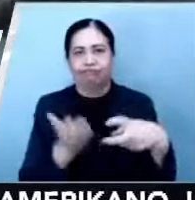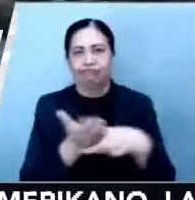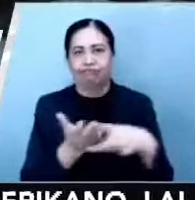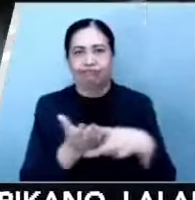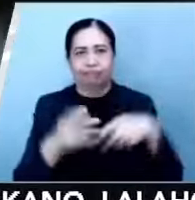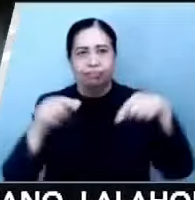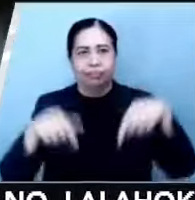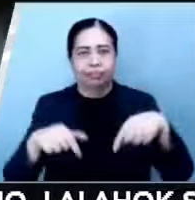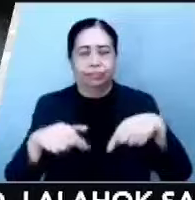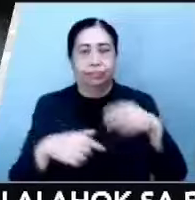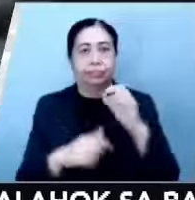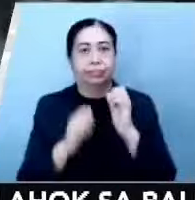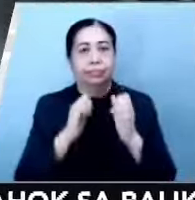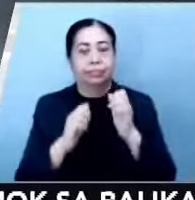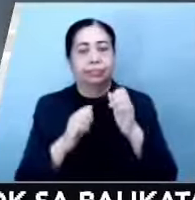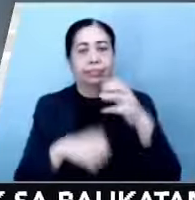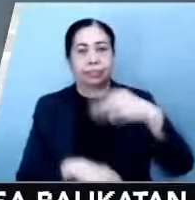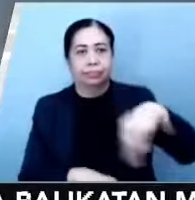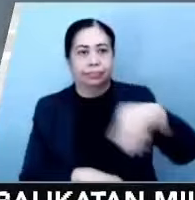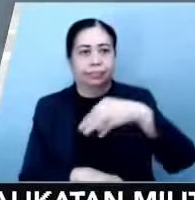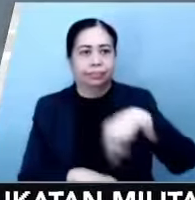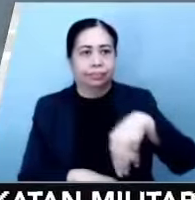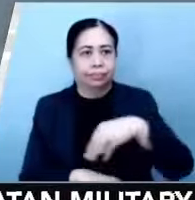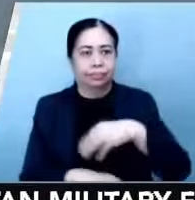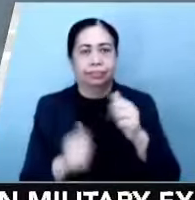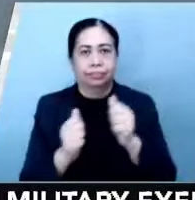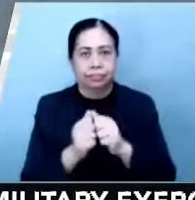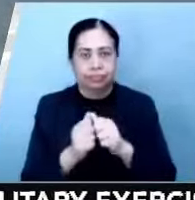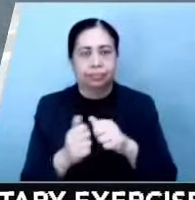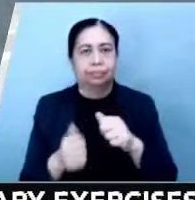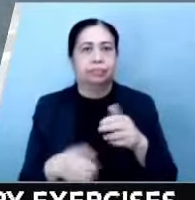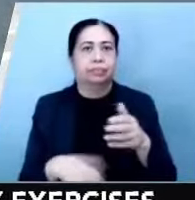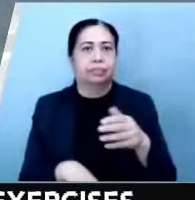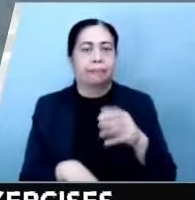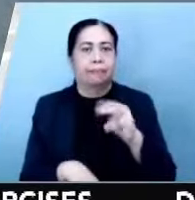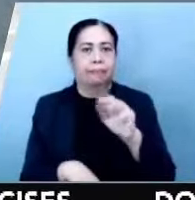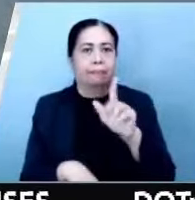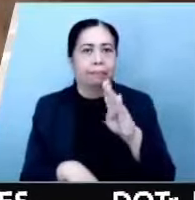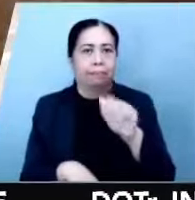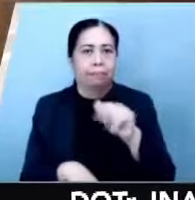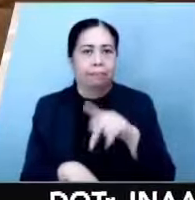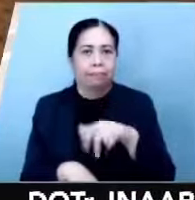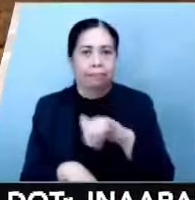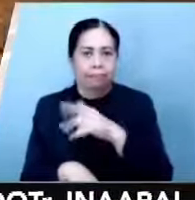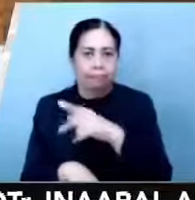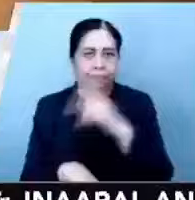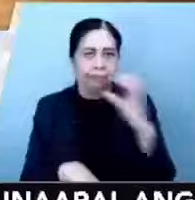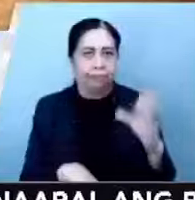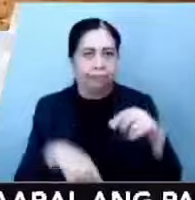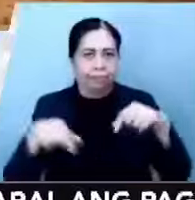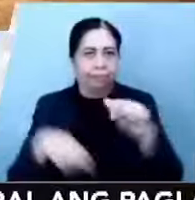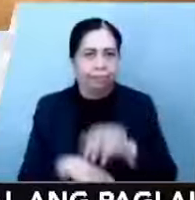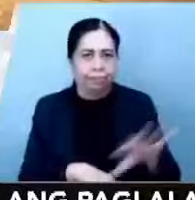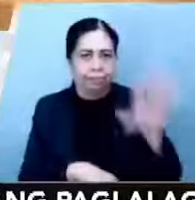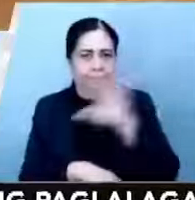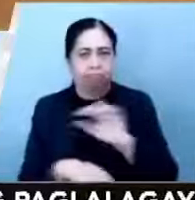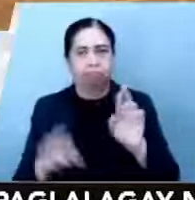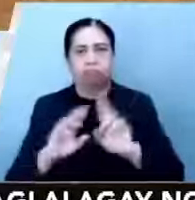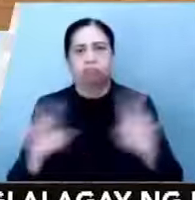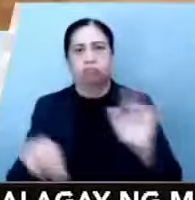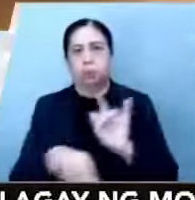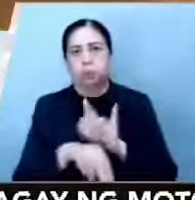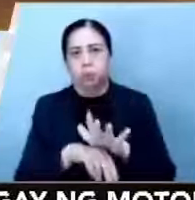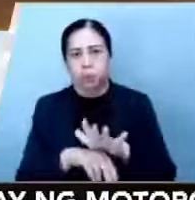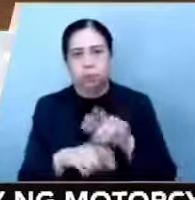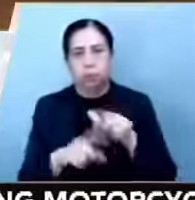EDSA Mandaluyong maging dito sa Malibay, Pasay ngayong umaga. Maagang ikinasahang operasyon sa EDSA Mandaluyong ng